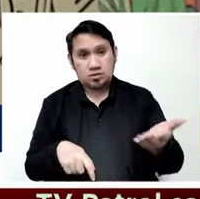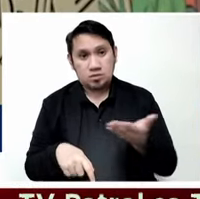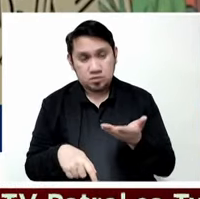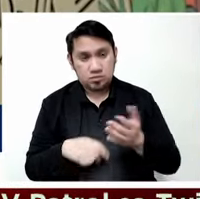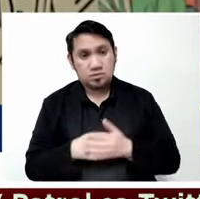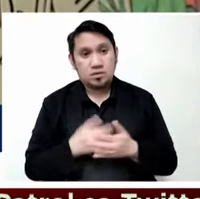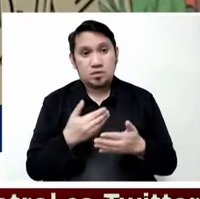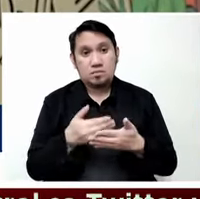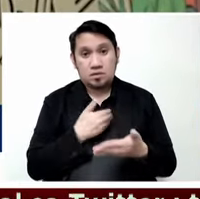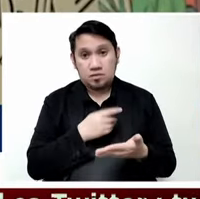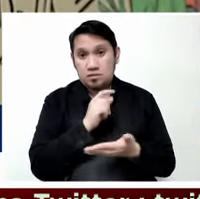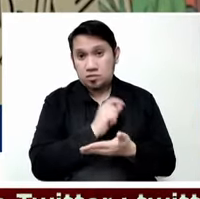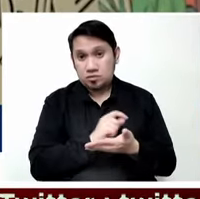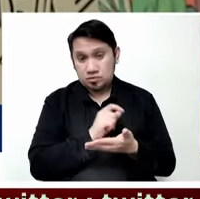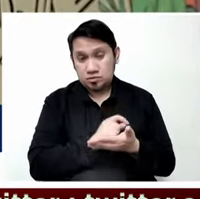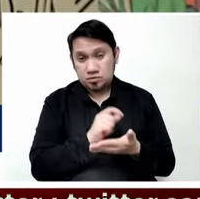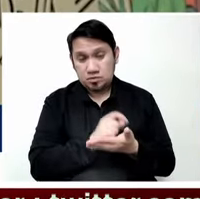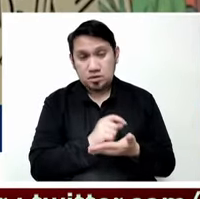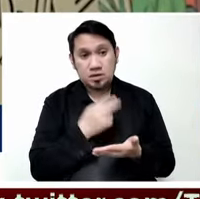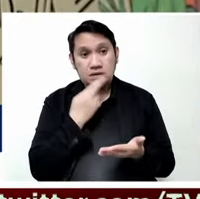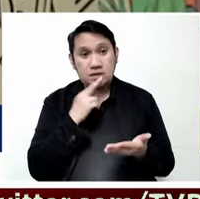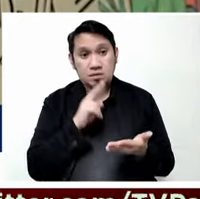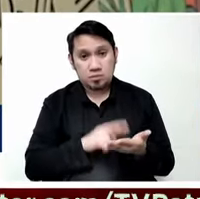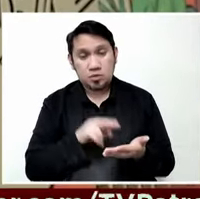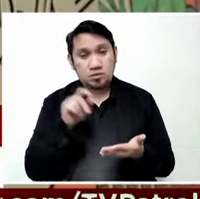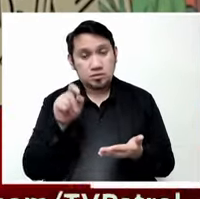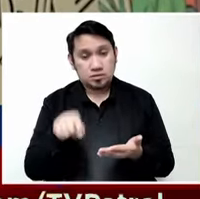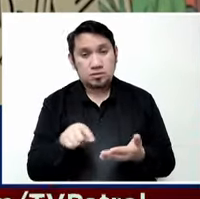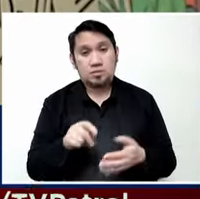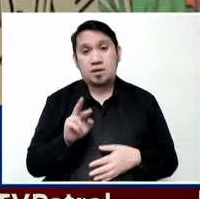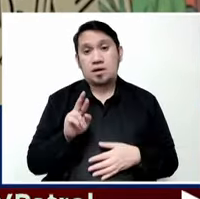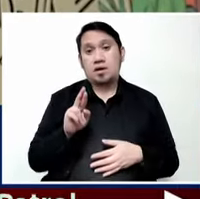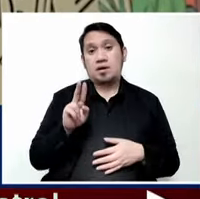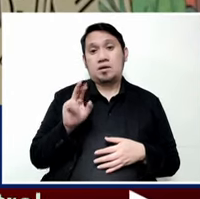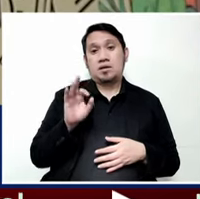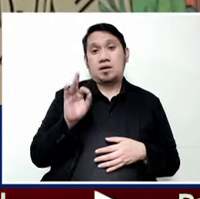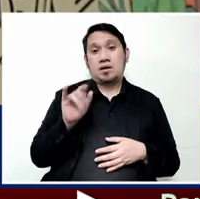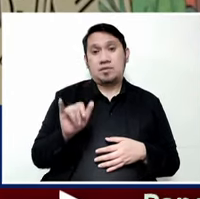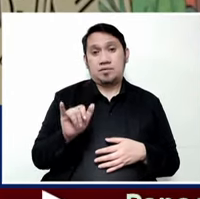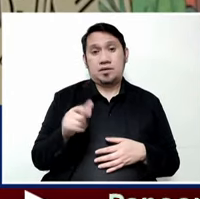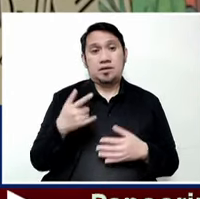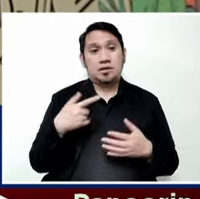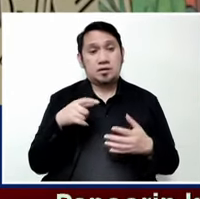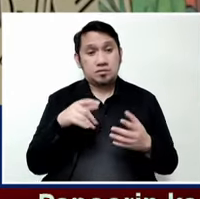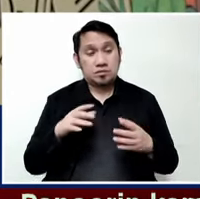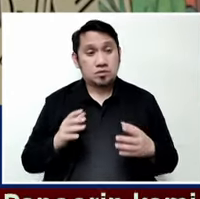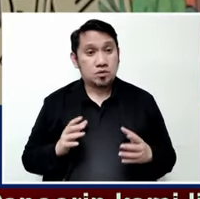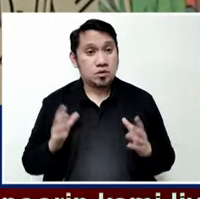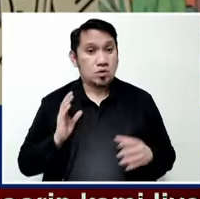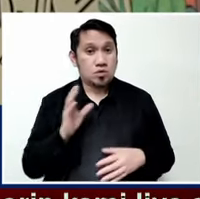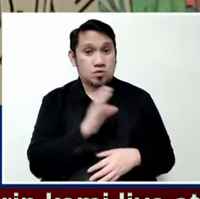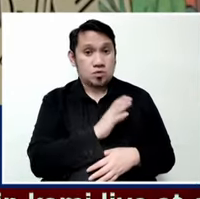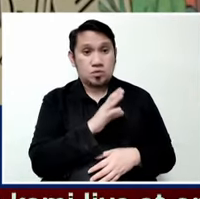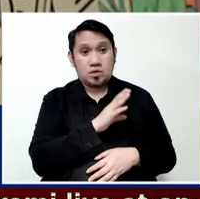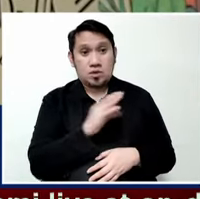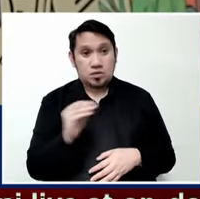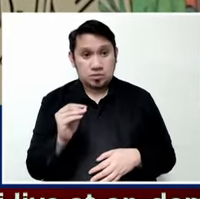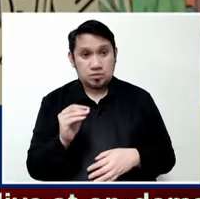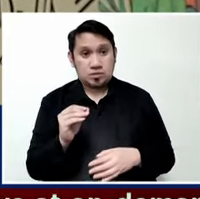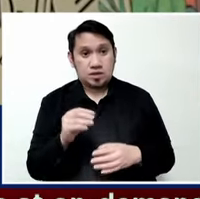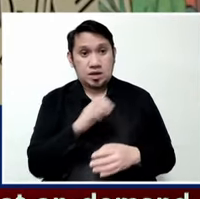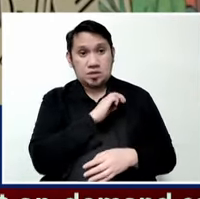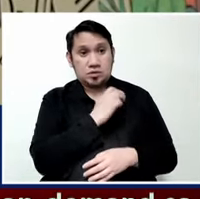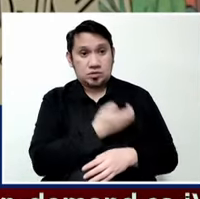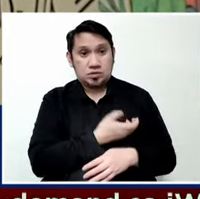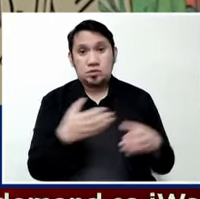kanyang chairman's report, pupulungin muna ni Senador Rafi Tulfo itong Joint Congressional Energy Commission. Ito